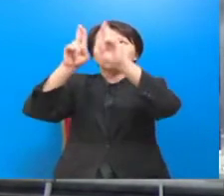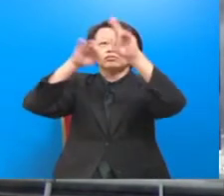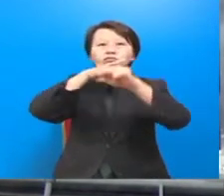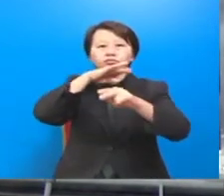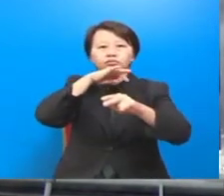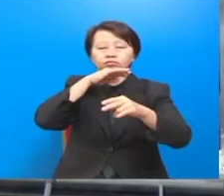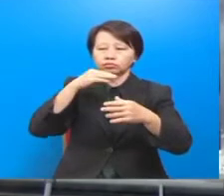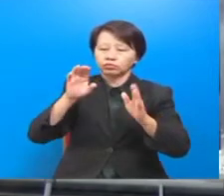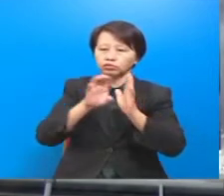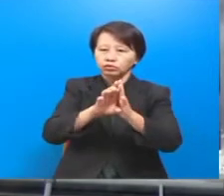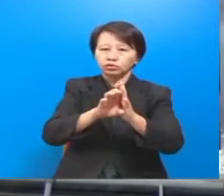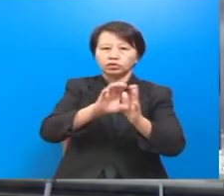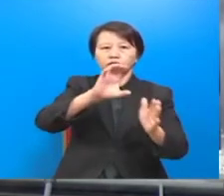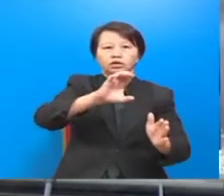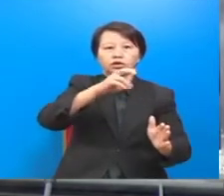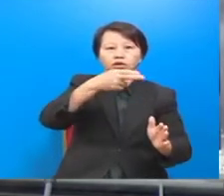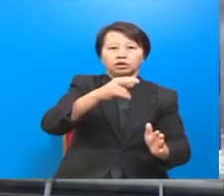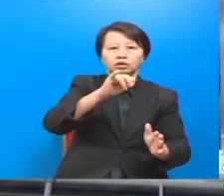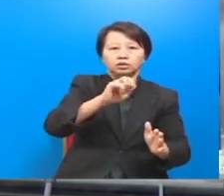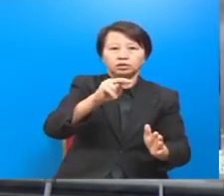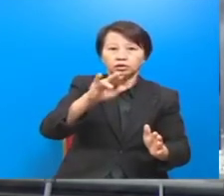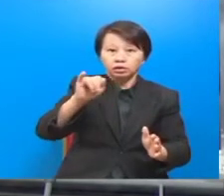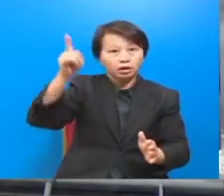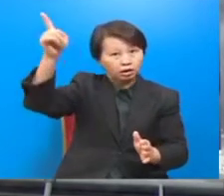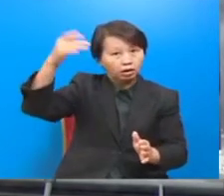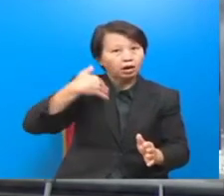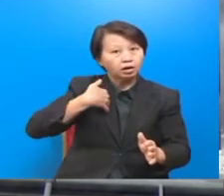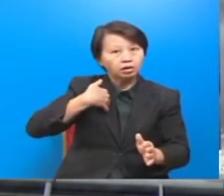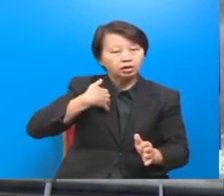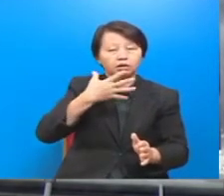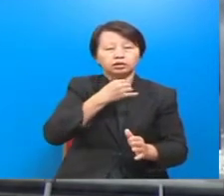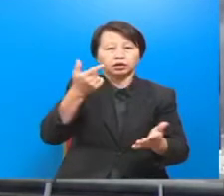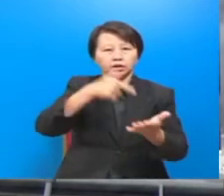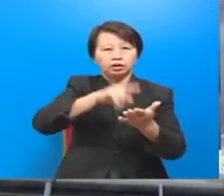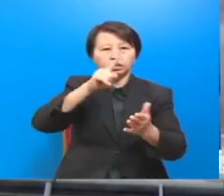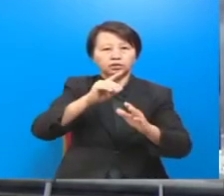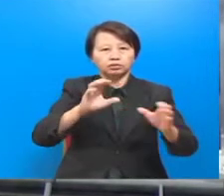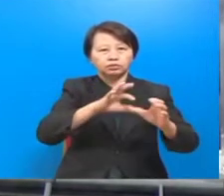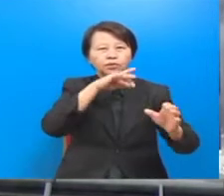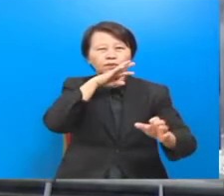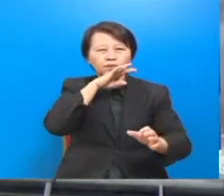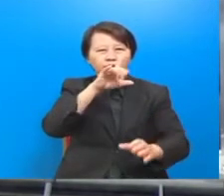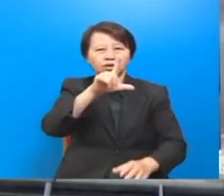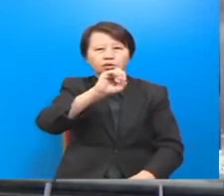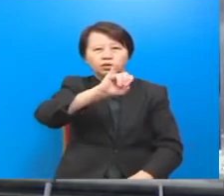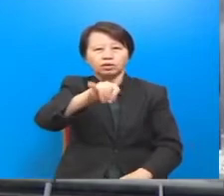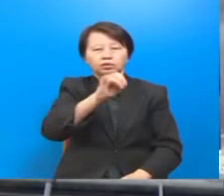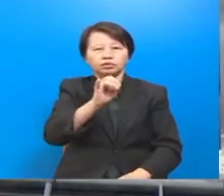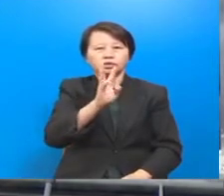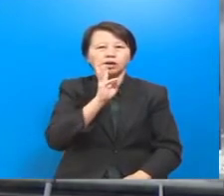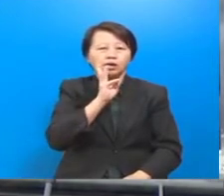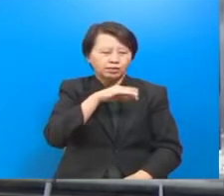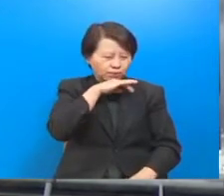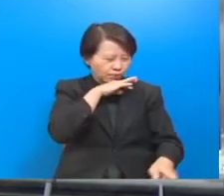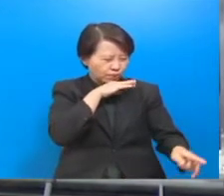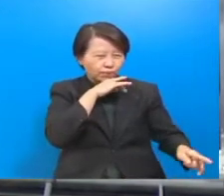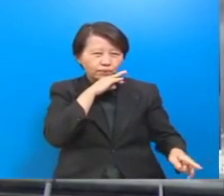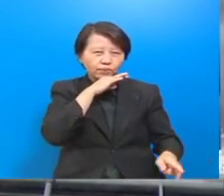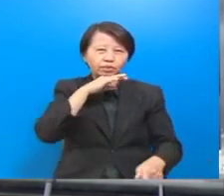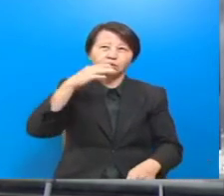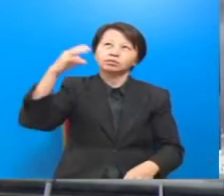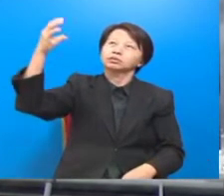lancar di sini dan satu lagi ialah mengenai pencemaran loji air ketika musim kemarau dan searab